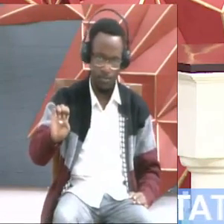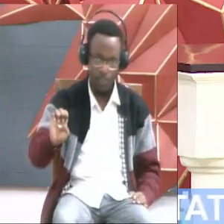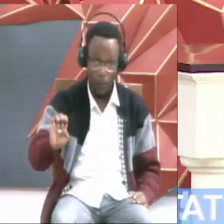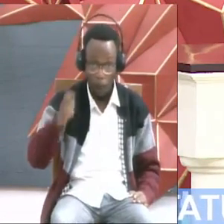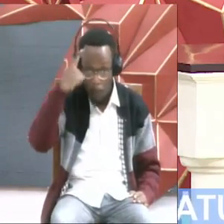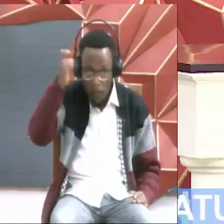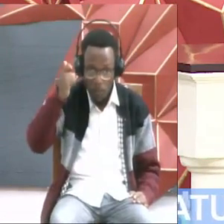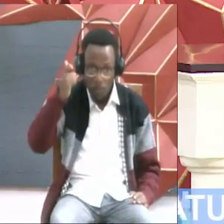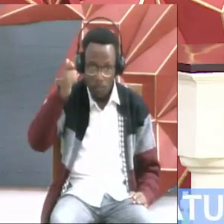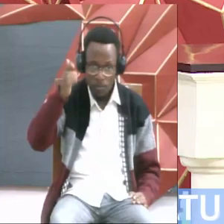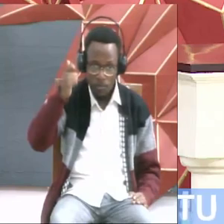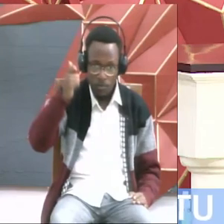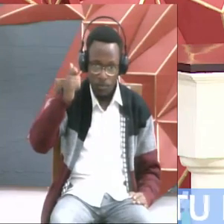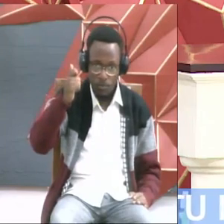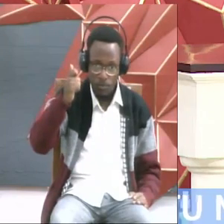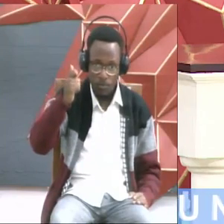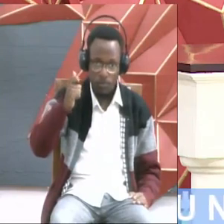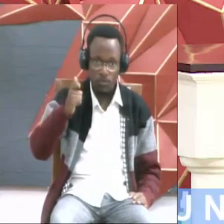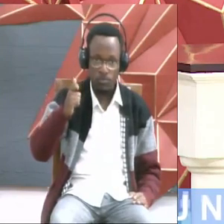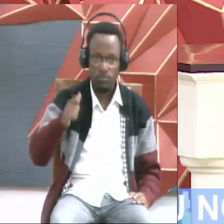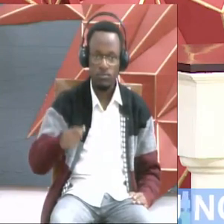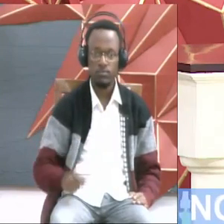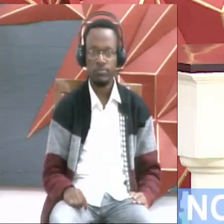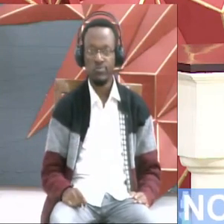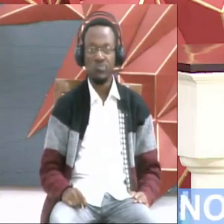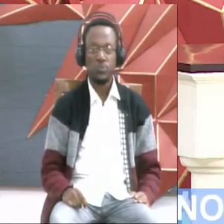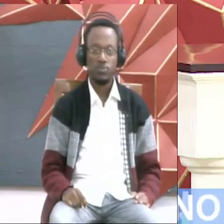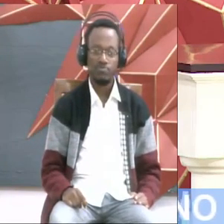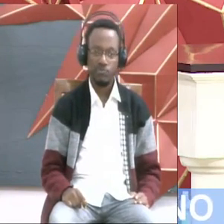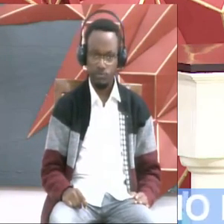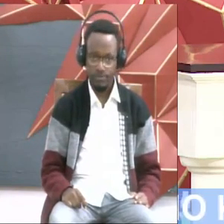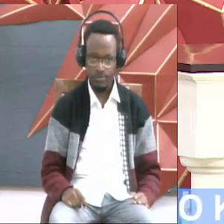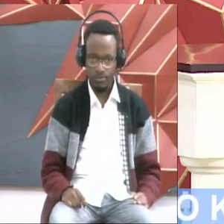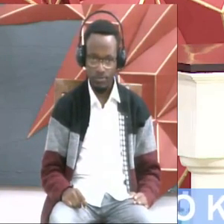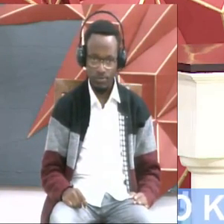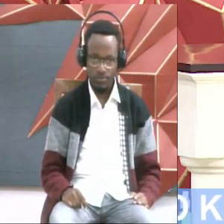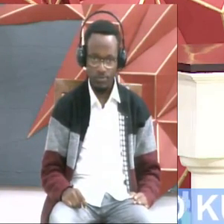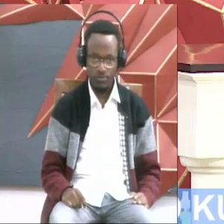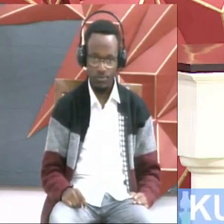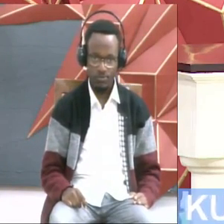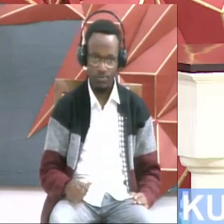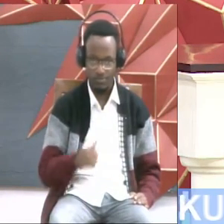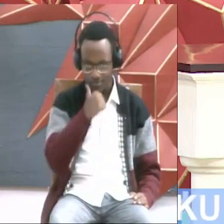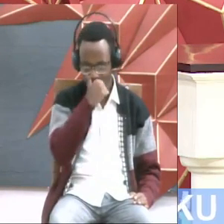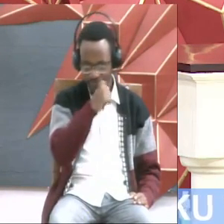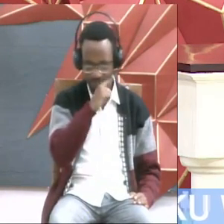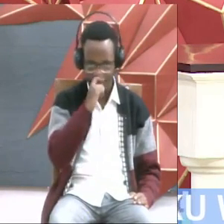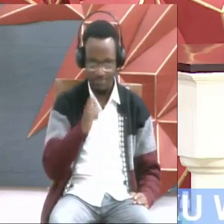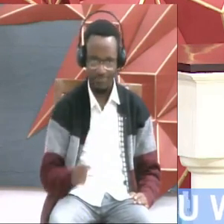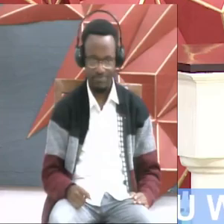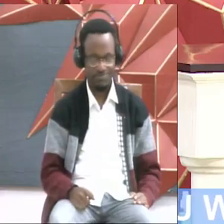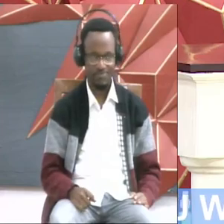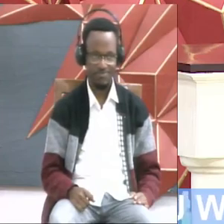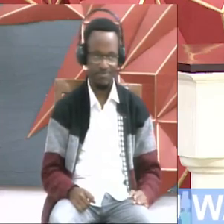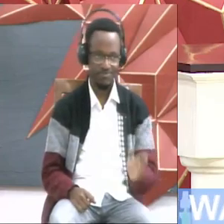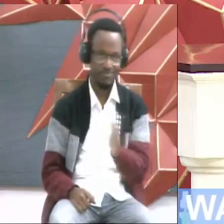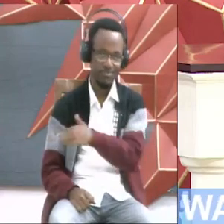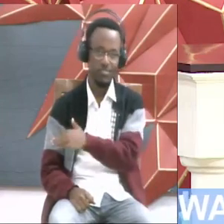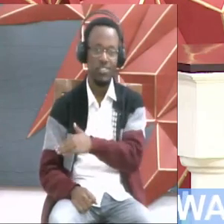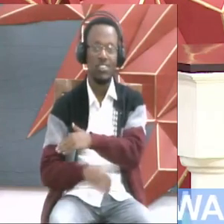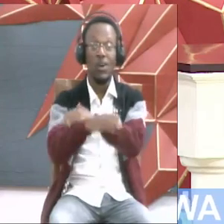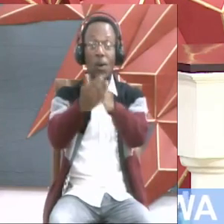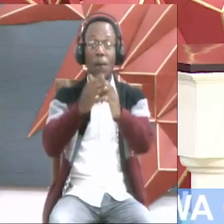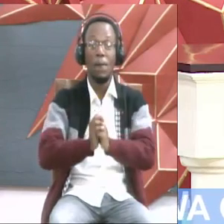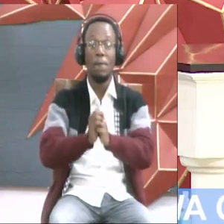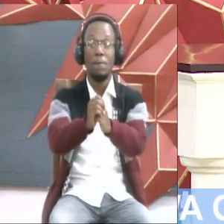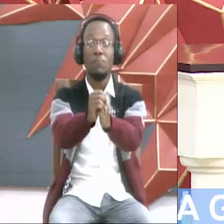bitera umubabara abandi abantu baraba abantu yakuraba gusuka agenda ufise agahinda